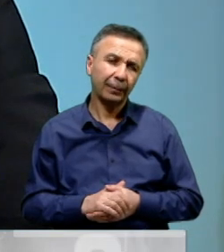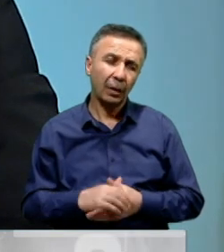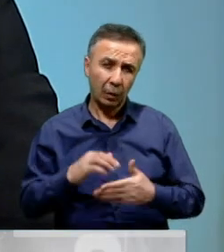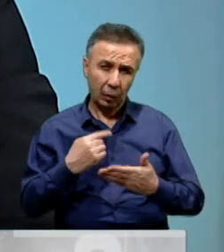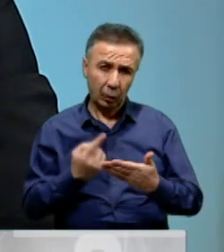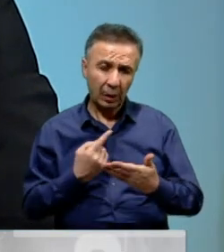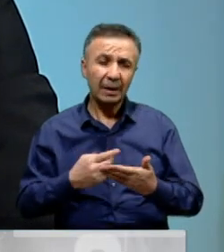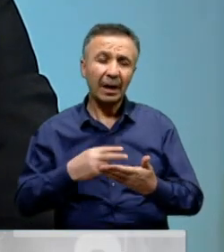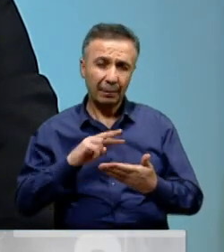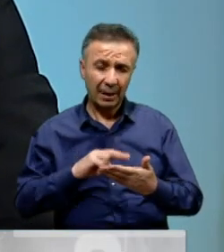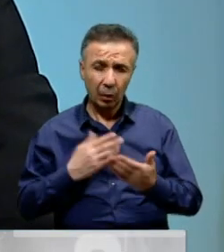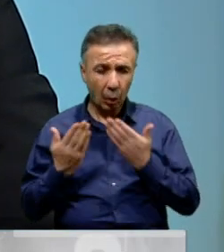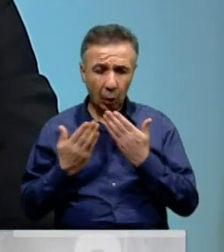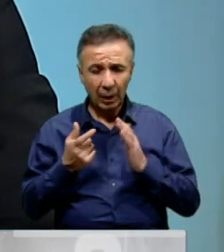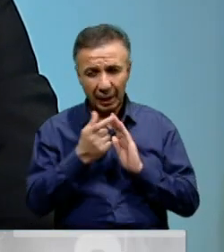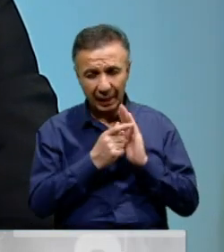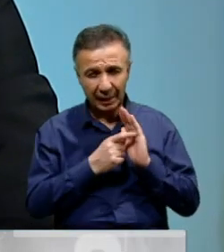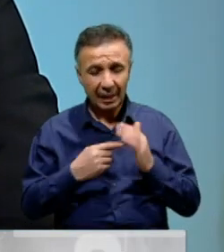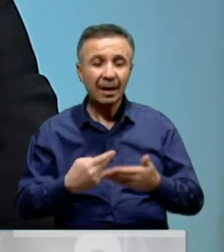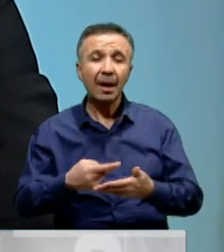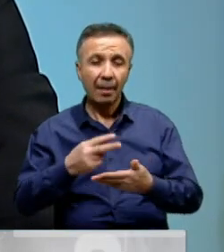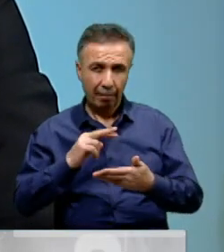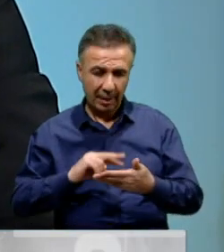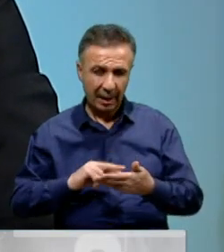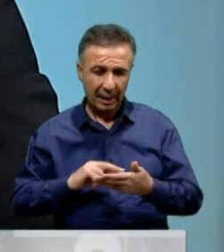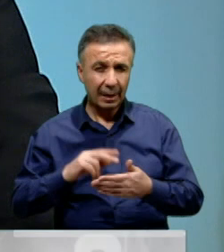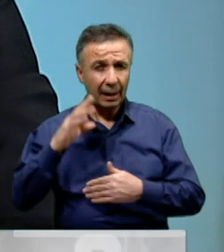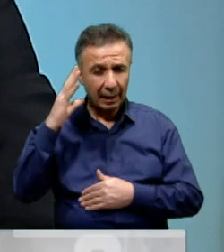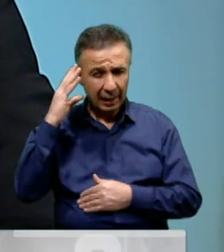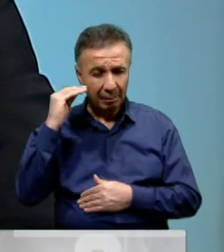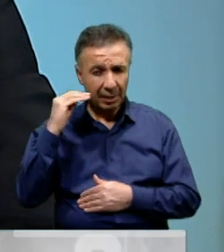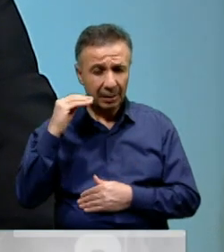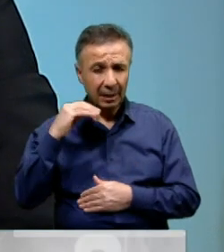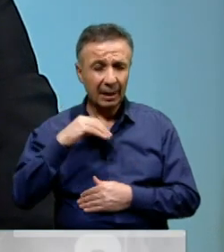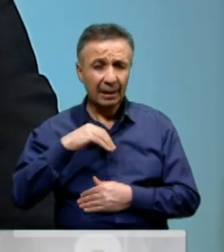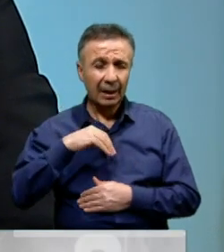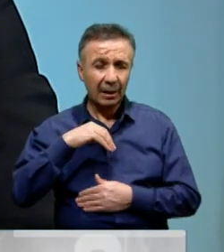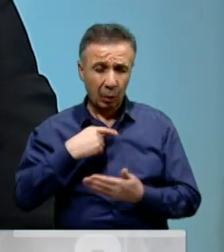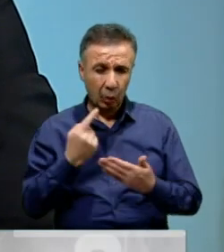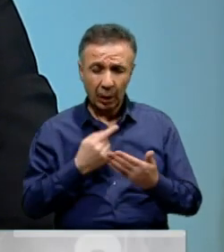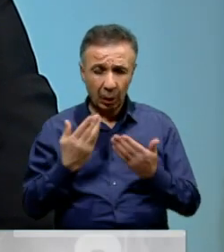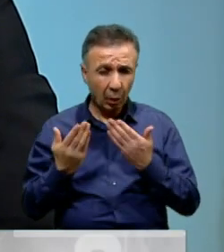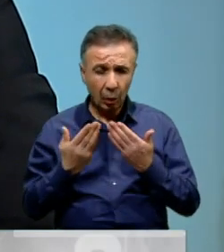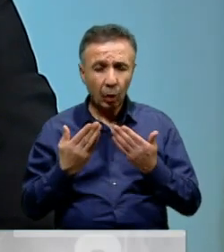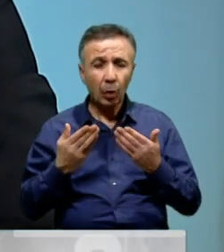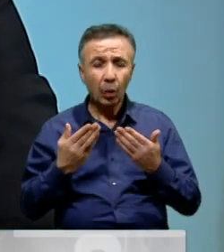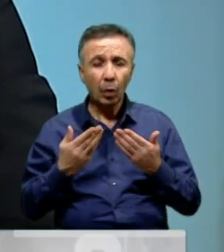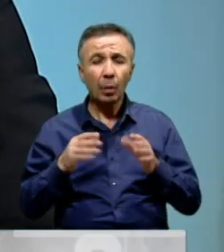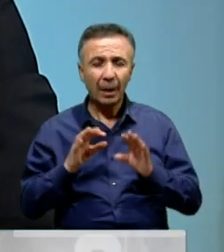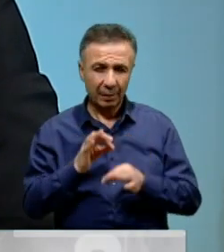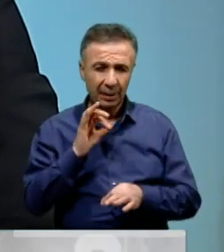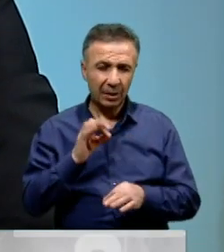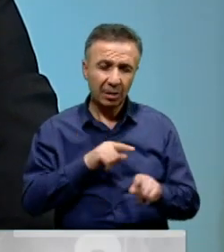Mealini, yani okunan ayetlerin mealini de zaten Kur'an okumayan birisi takip etmesi mümkün